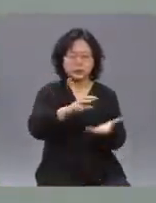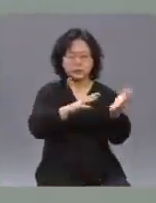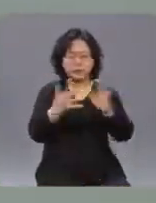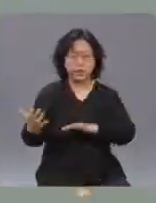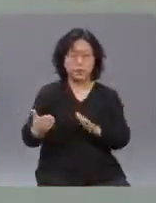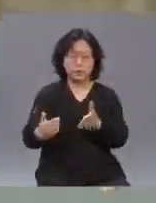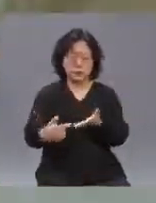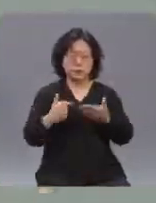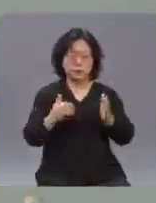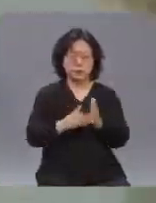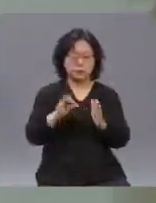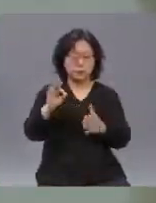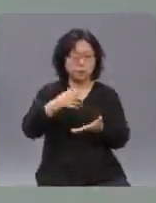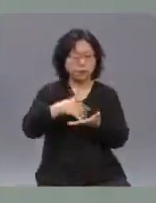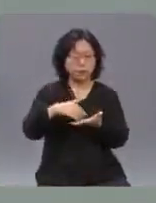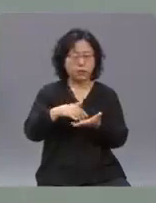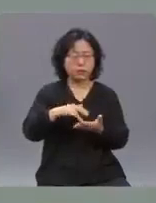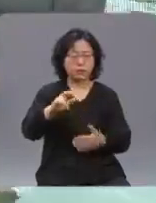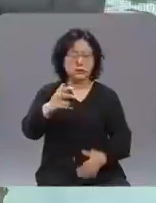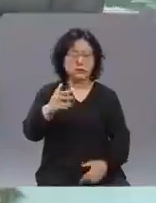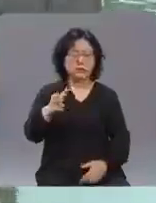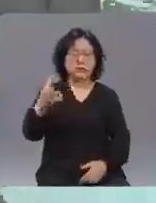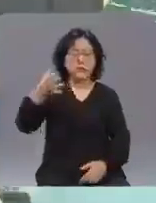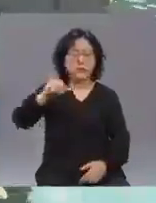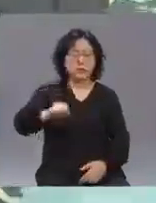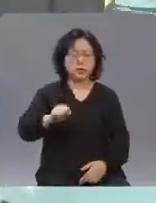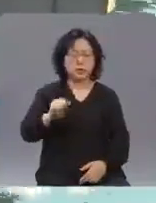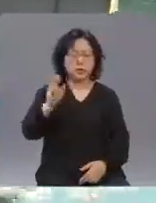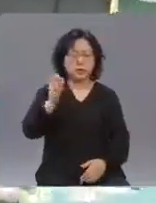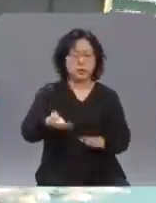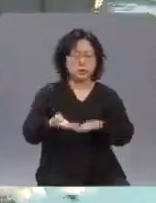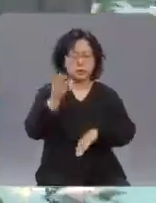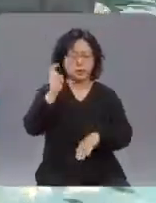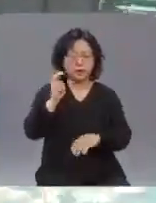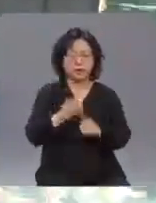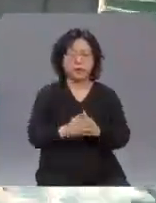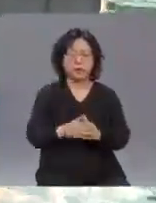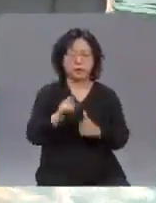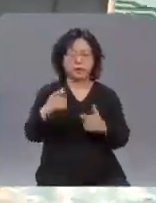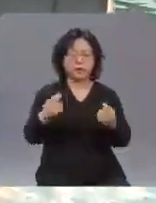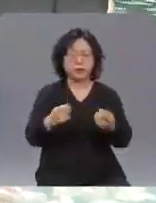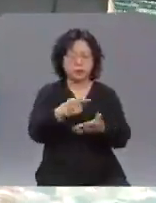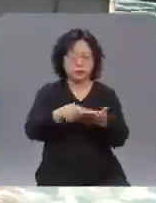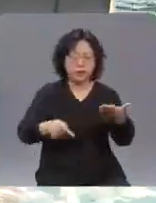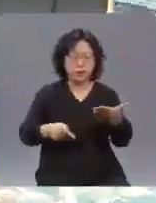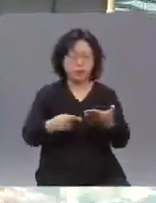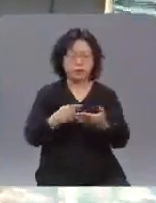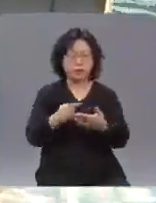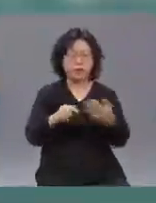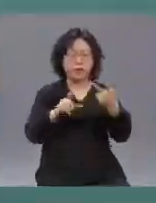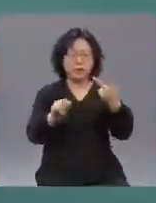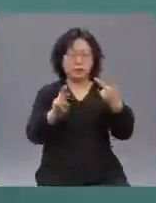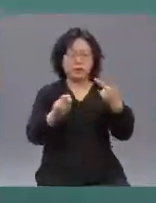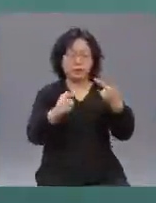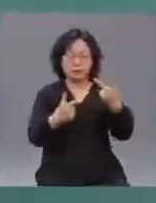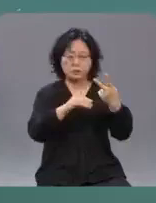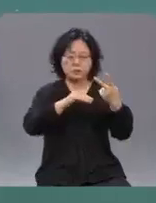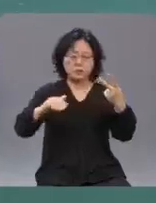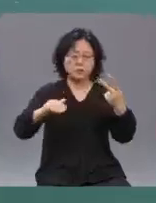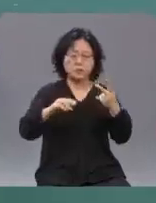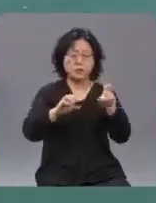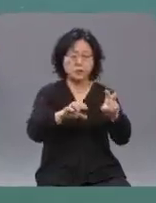신고했다며 금액으로 환산하면 75억원이 넘는다고 밝혔습니다이 같은 피해 규모는 지난달 26일